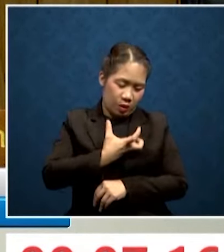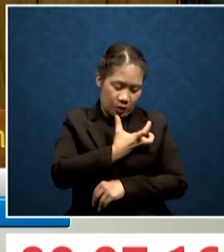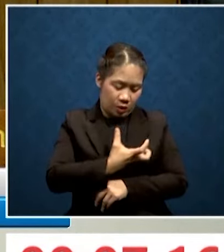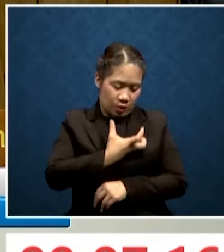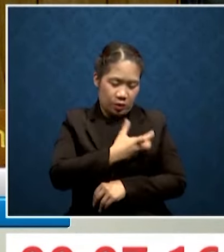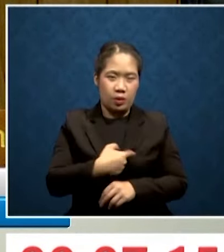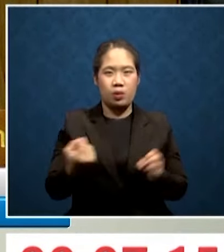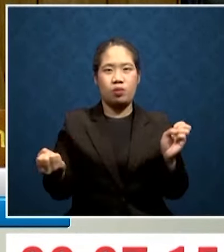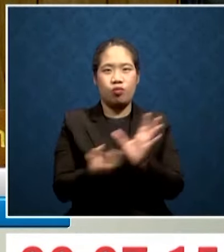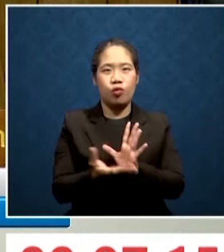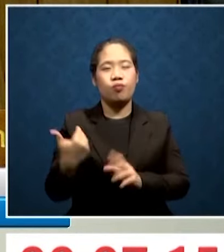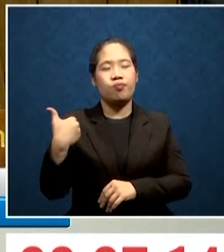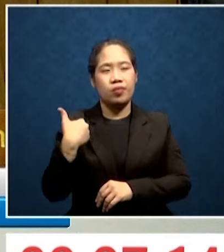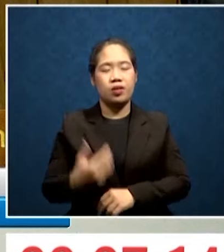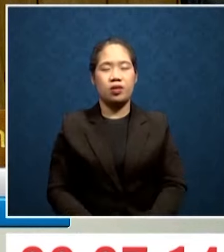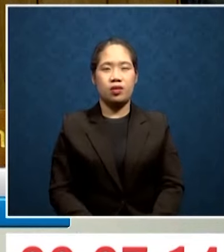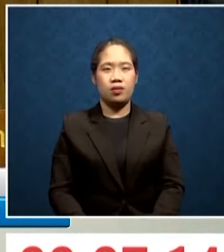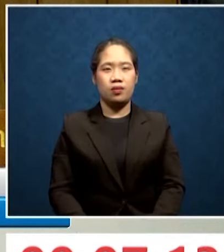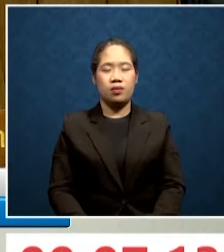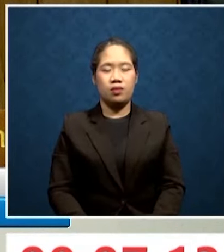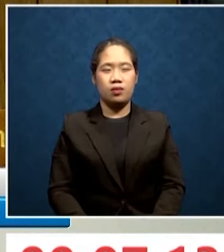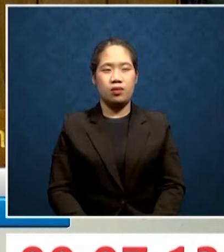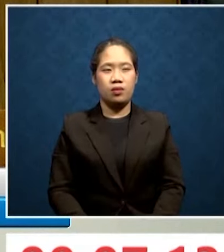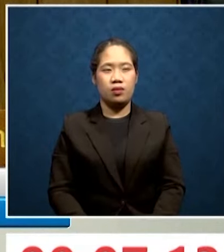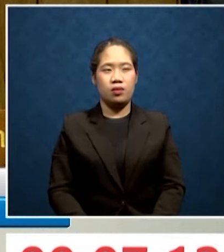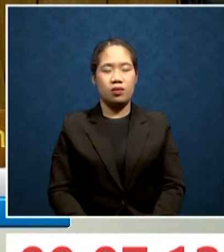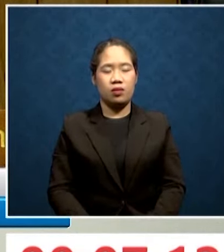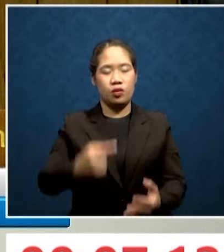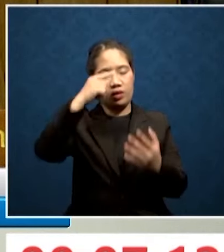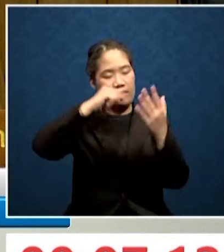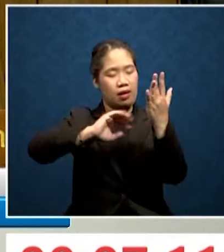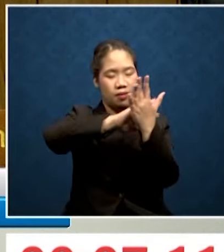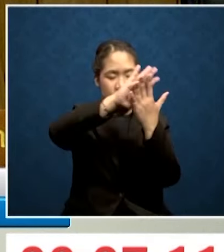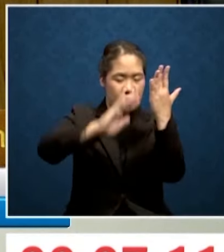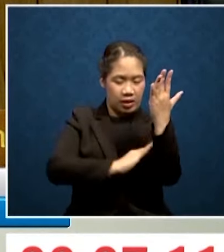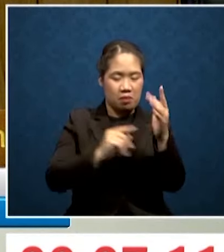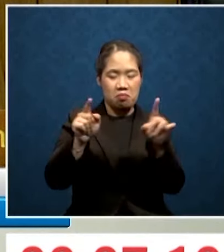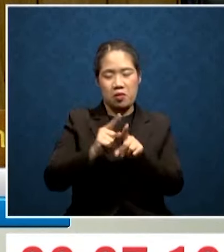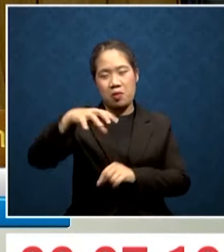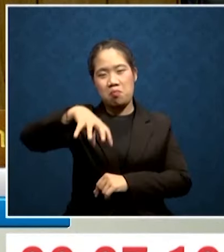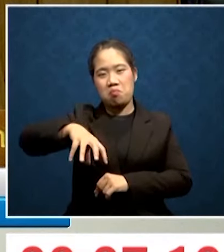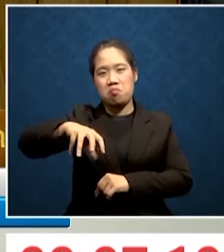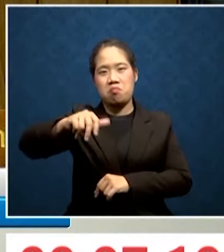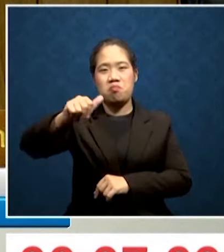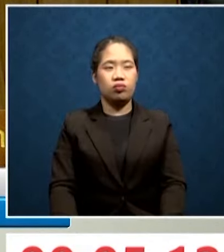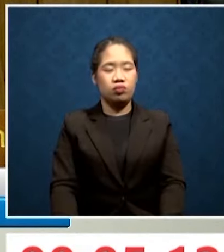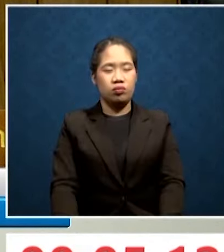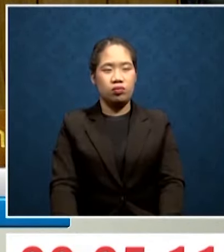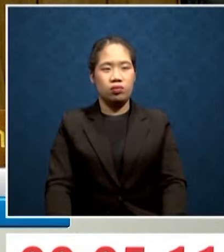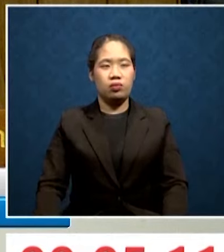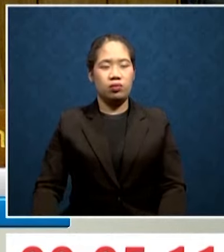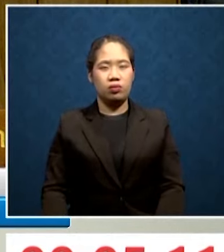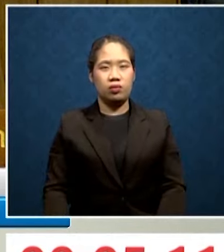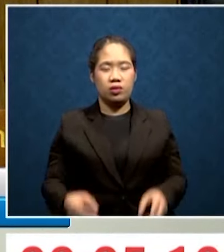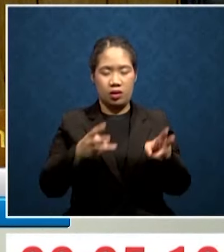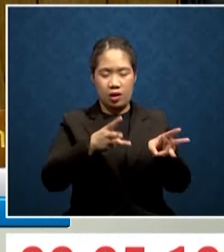เกิดขึ้นเพราะว่าประเทศไทยเป็นเมืองพุทธนะครับแน